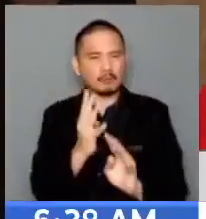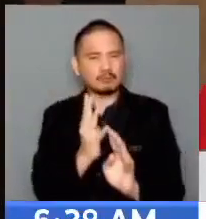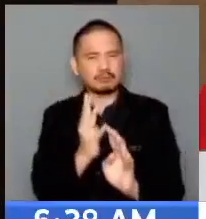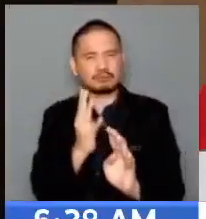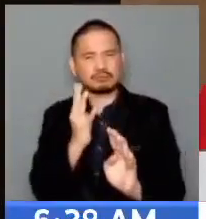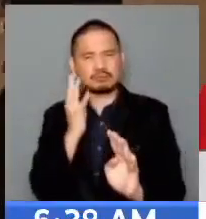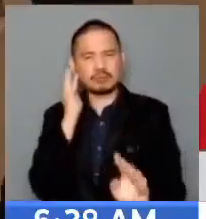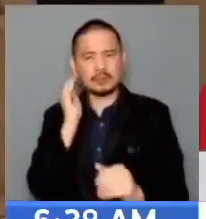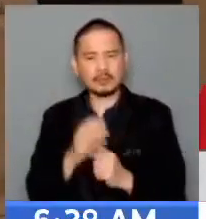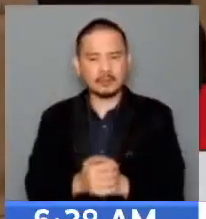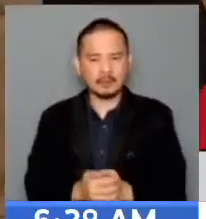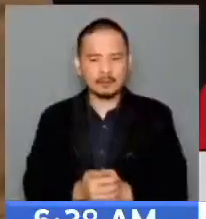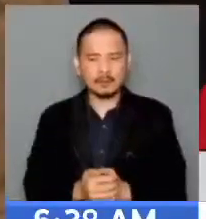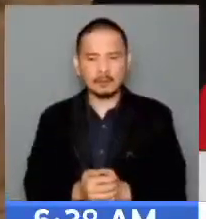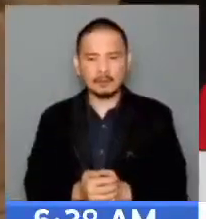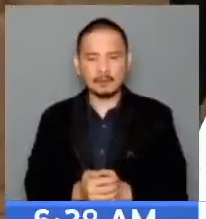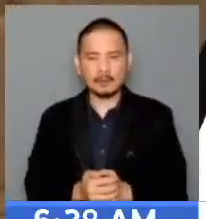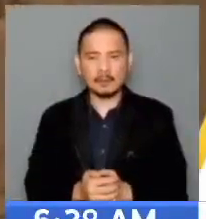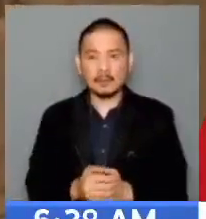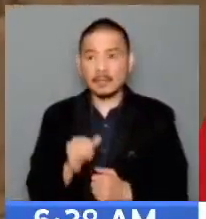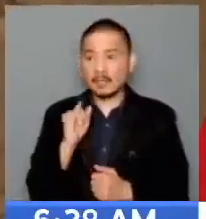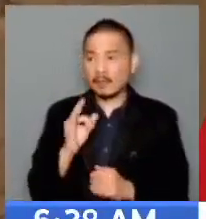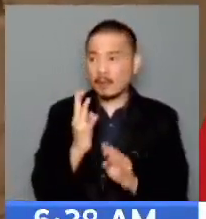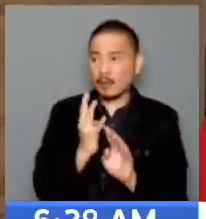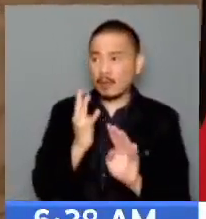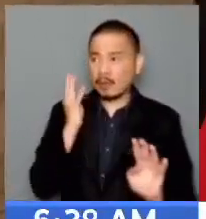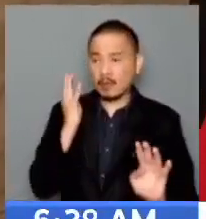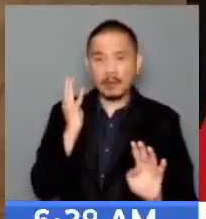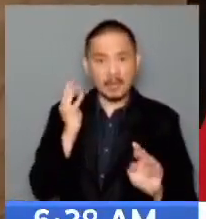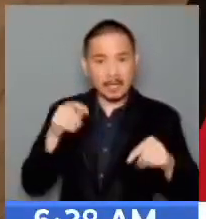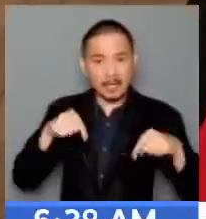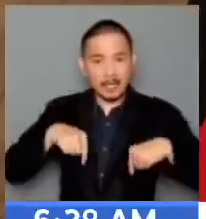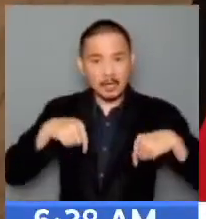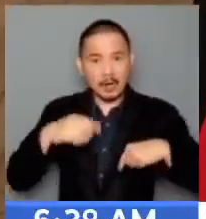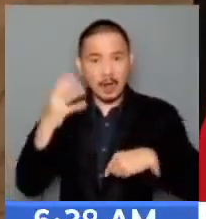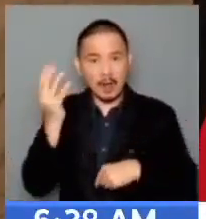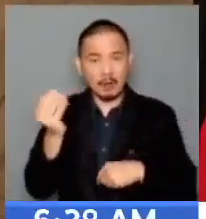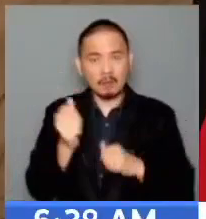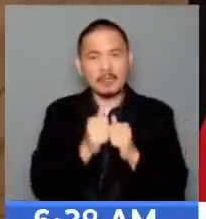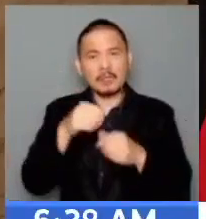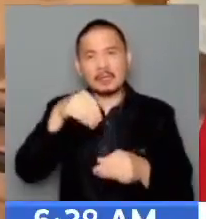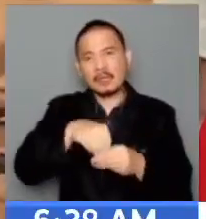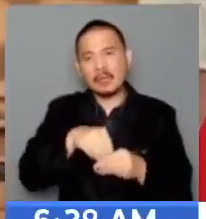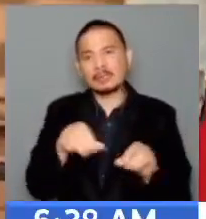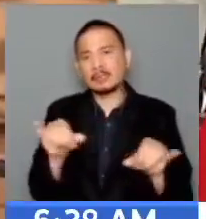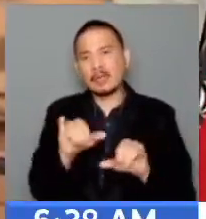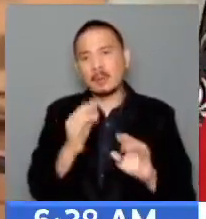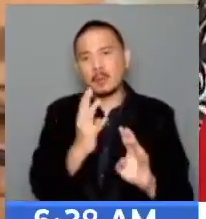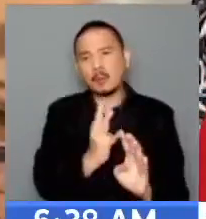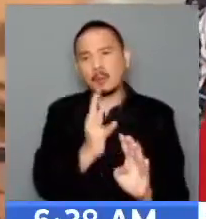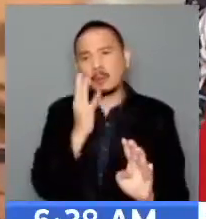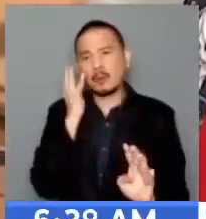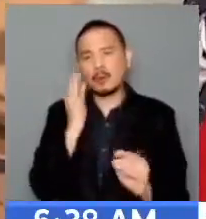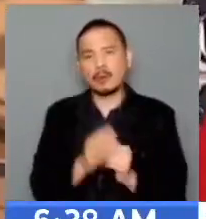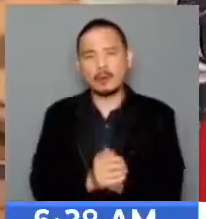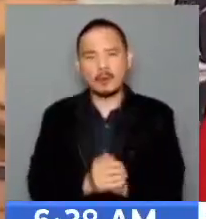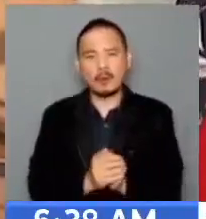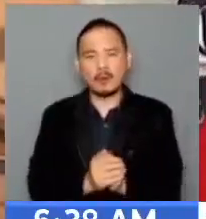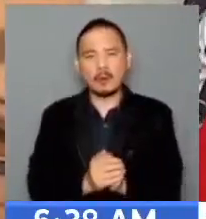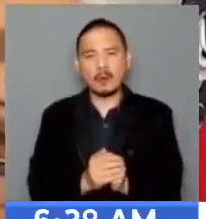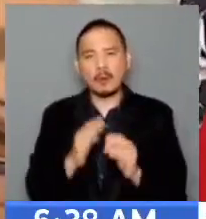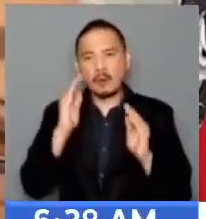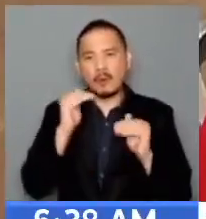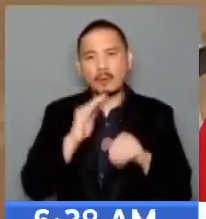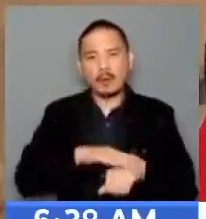mahaba ang pila dito. It means mahaba din po pila sa loob. Opo, sana po umabot. Sasamahan niya raw ang tita niya